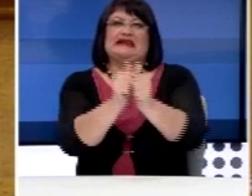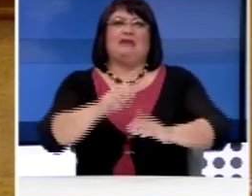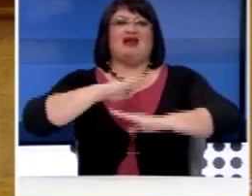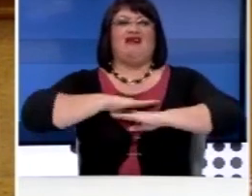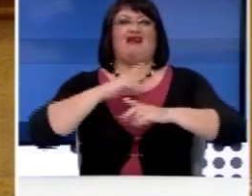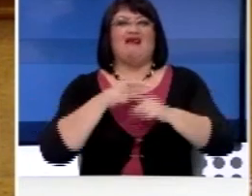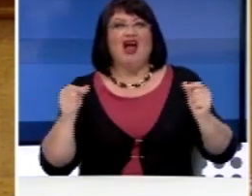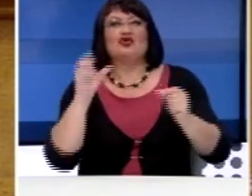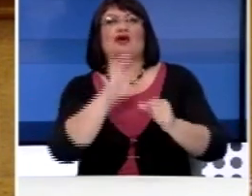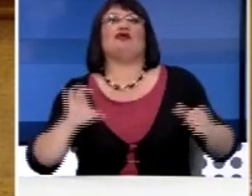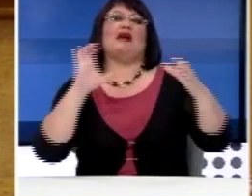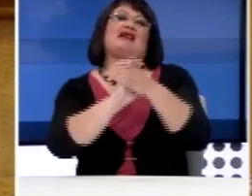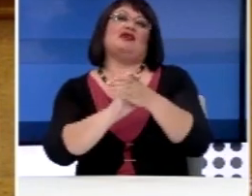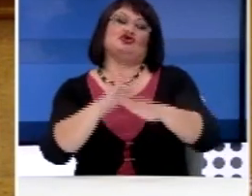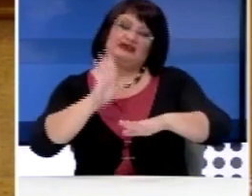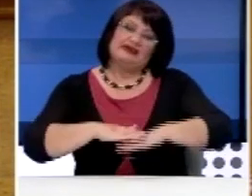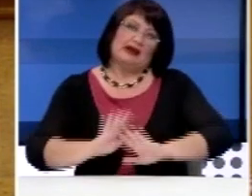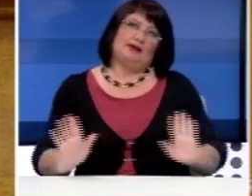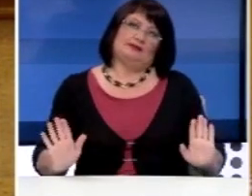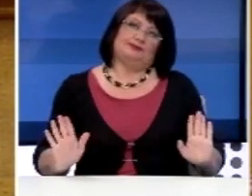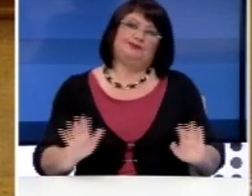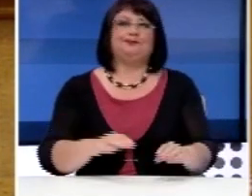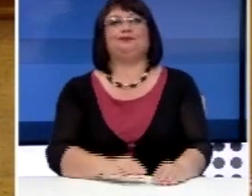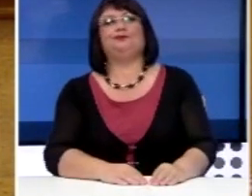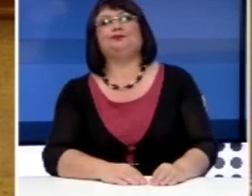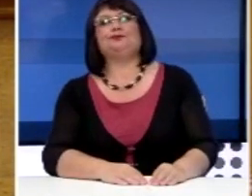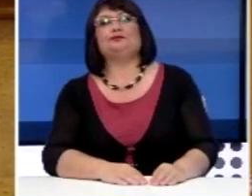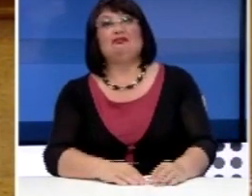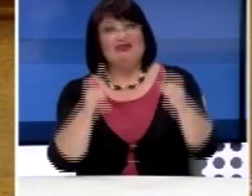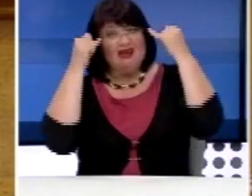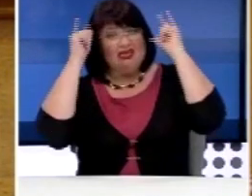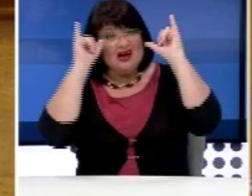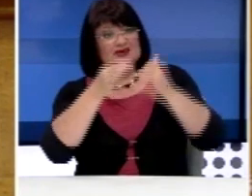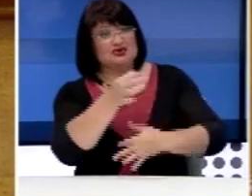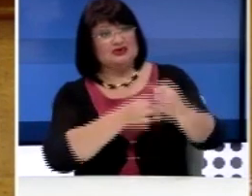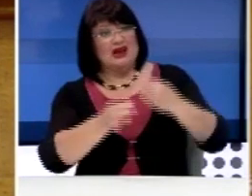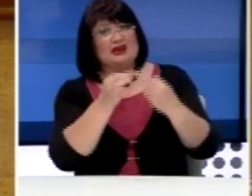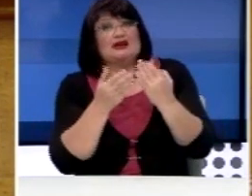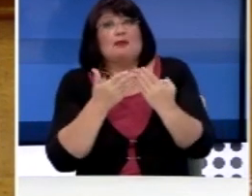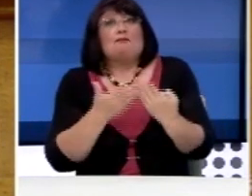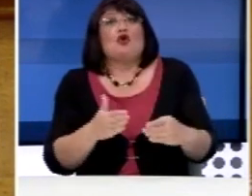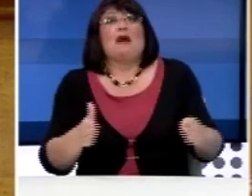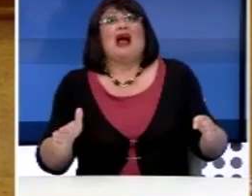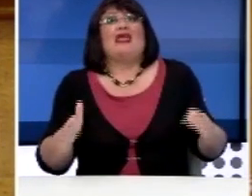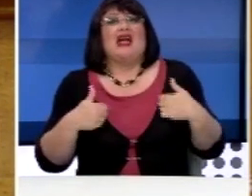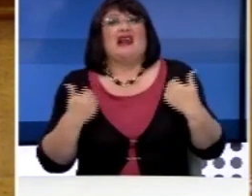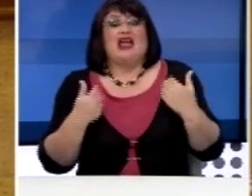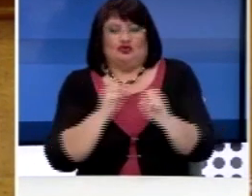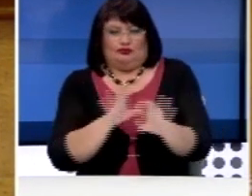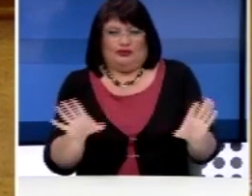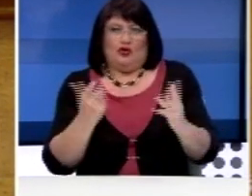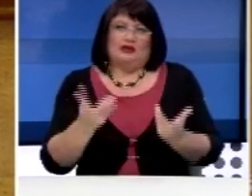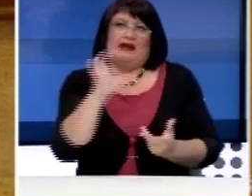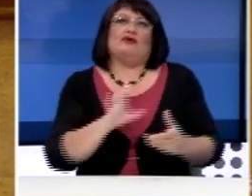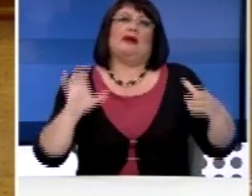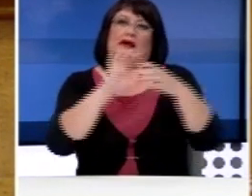ΝΑΤΟ, της Ευρωπαϊκής Ένωσης. Έχετε μάλιστα το θράσος να προπαγανδίζετε στη νέα γενιά πως η